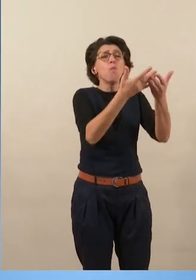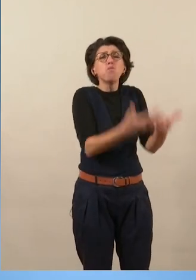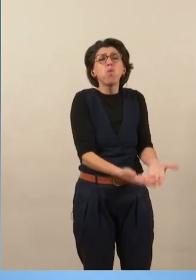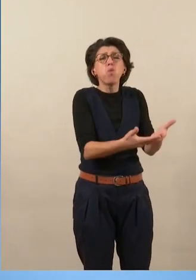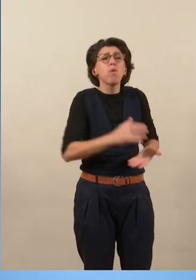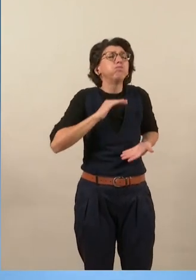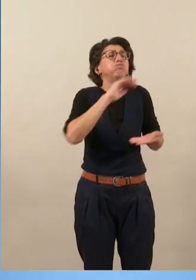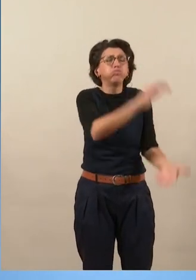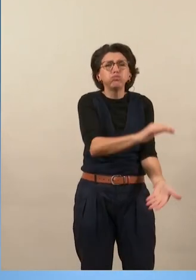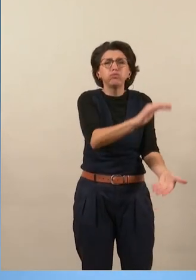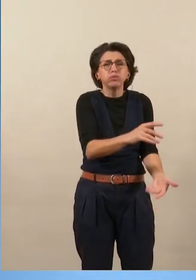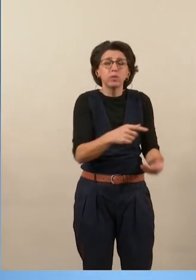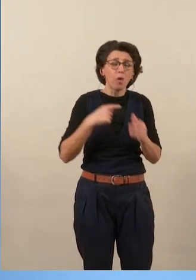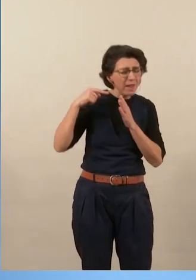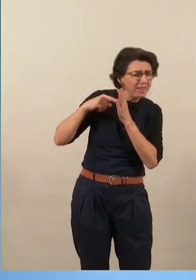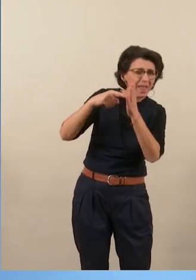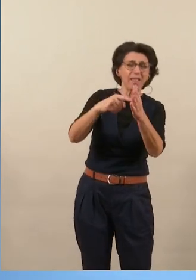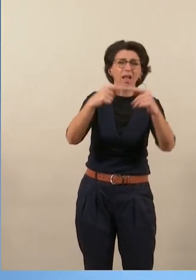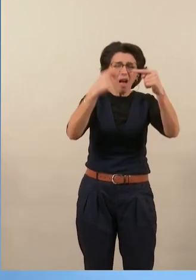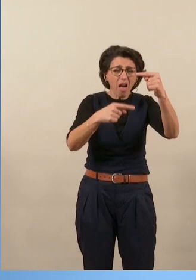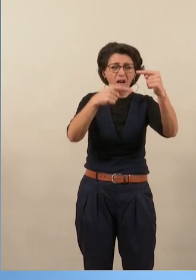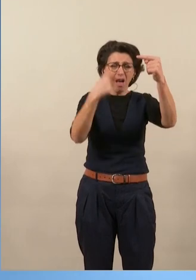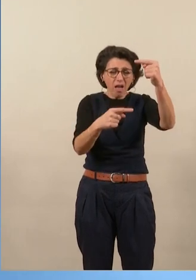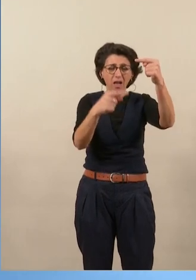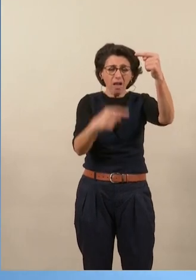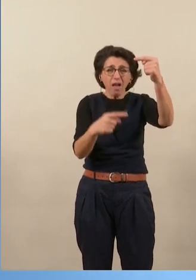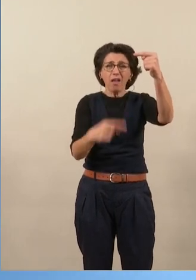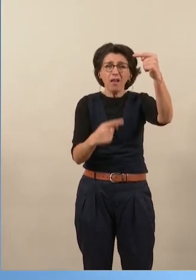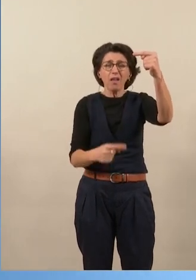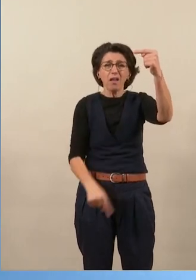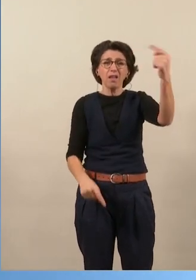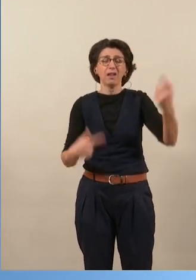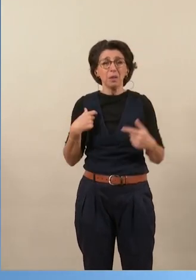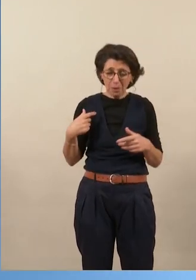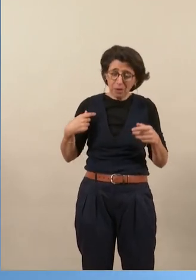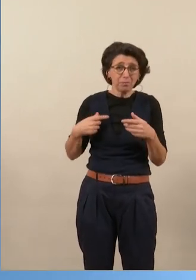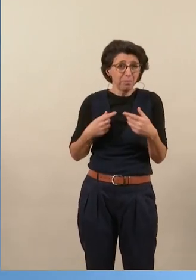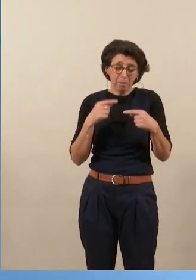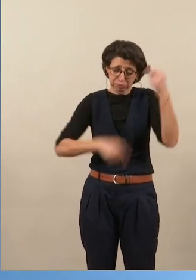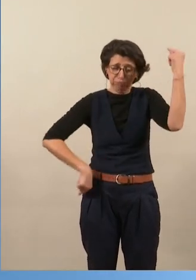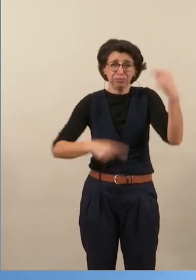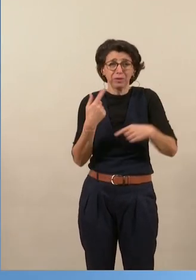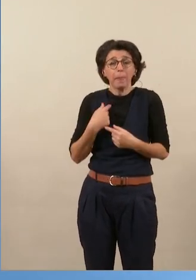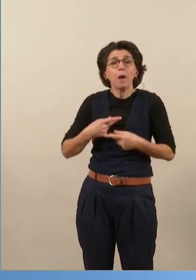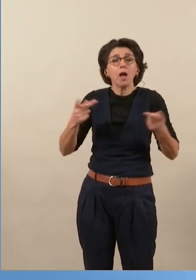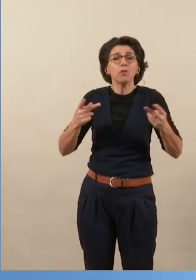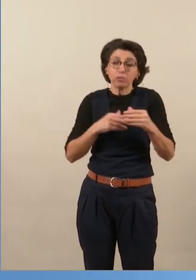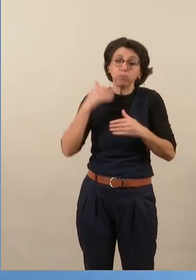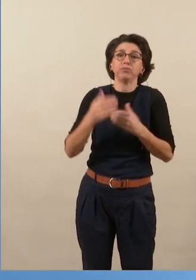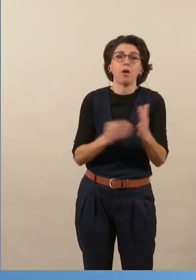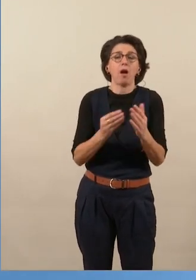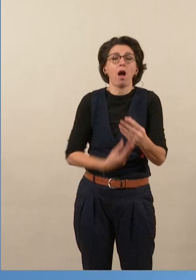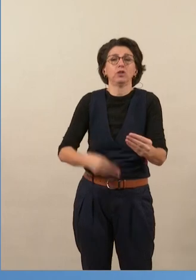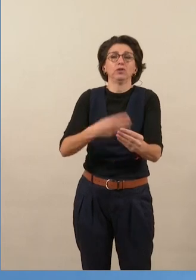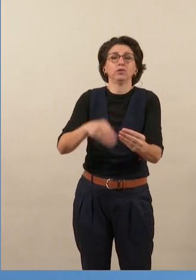s'accroit chaque année une dette qui est déjà dépassée par rapport à vos propres annonces une dette que que vous tentez de camoufler pour l'avenir